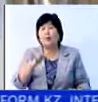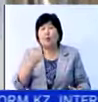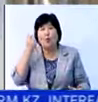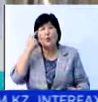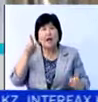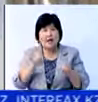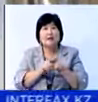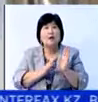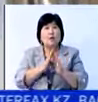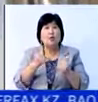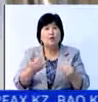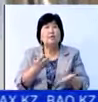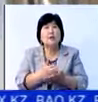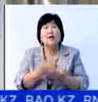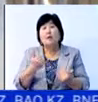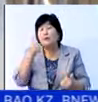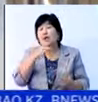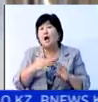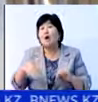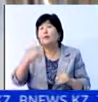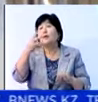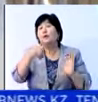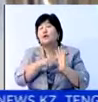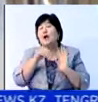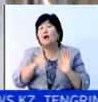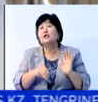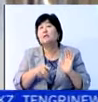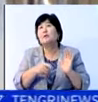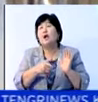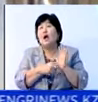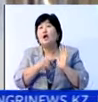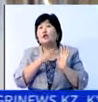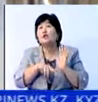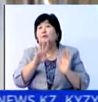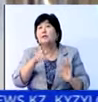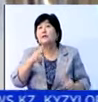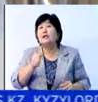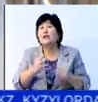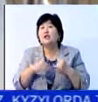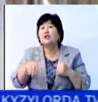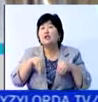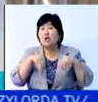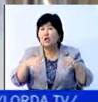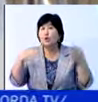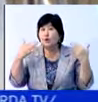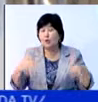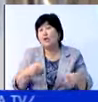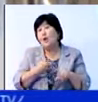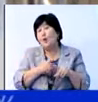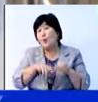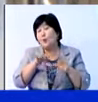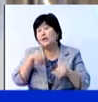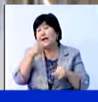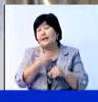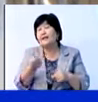берген. Биылғы жылы аудан бойынша 36675 гектарға жерге егіс орналастырылды. Оның ішінде